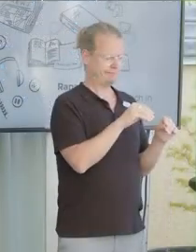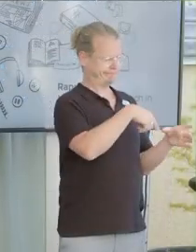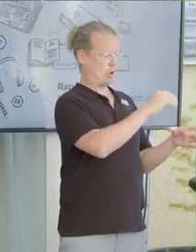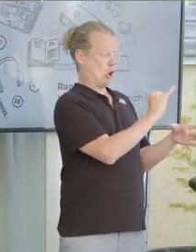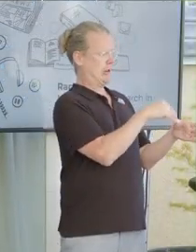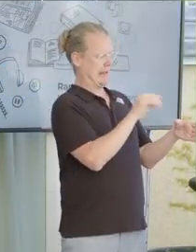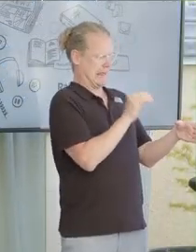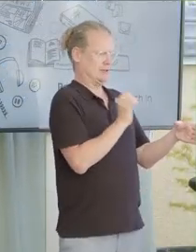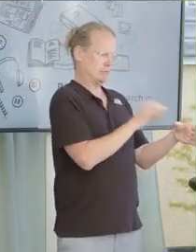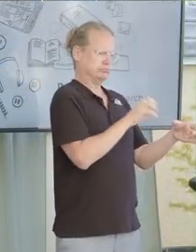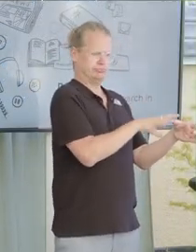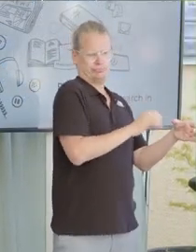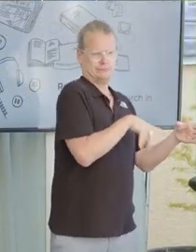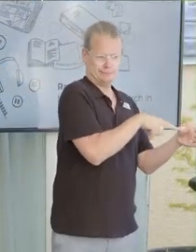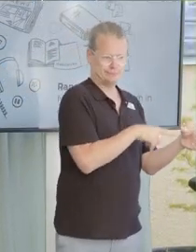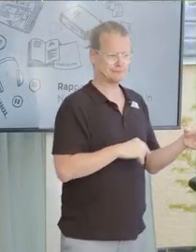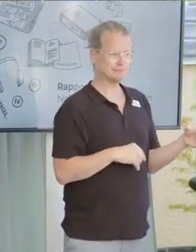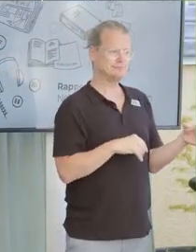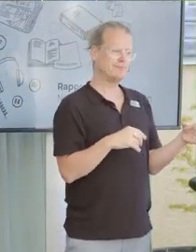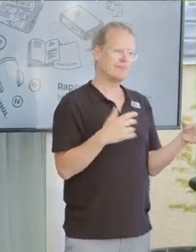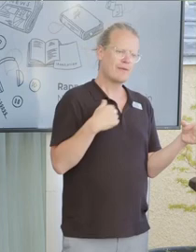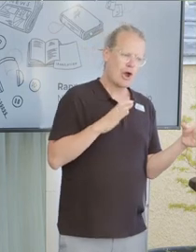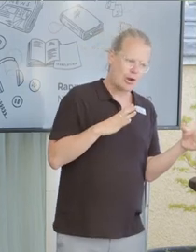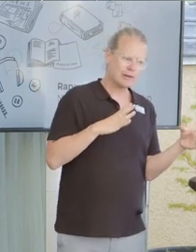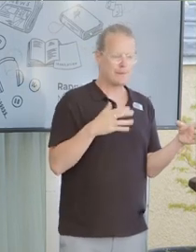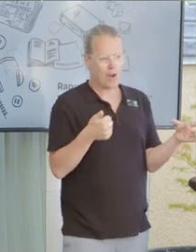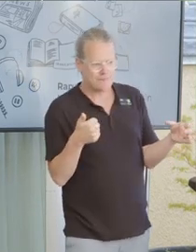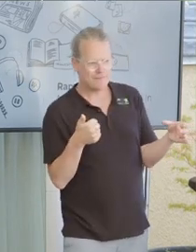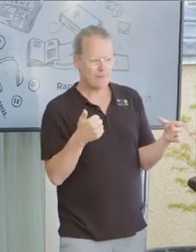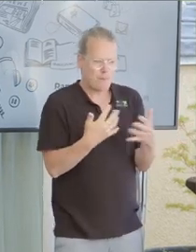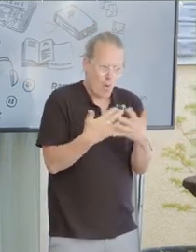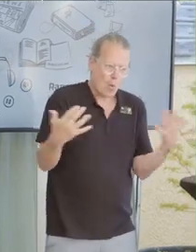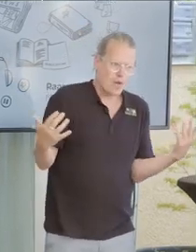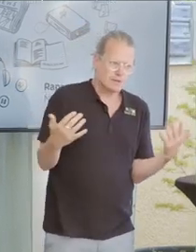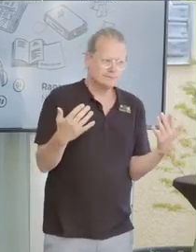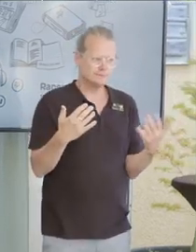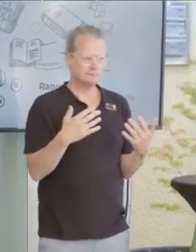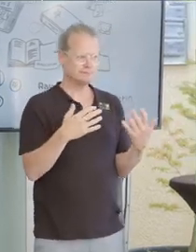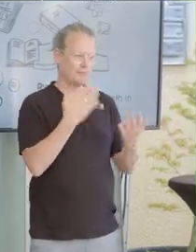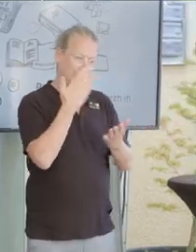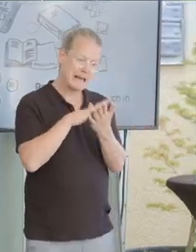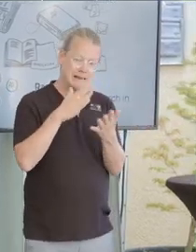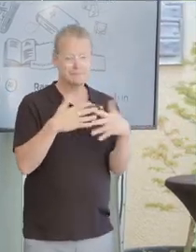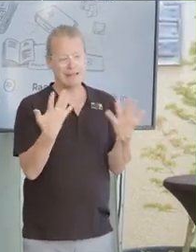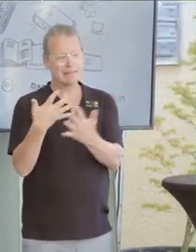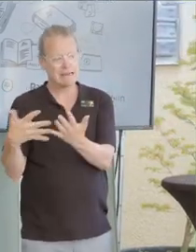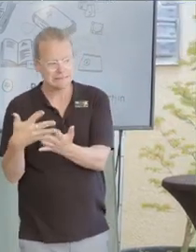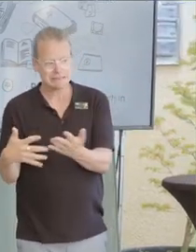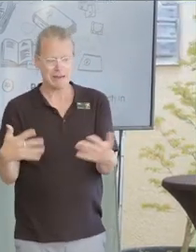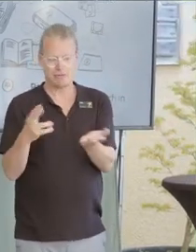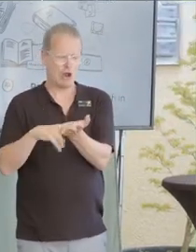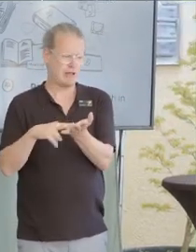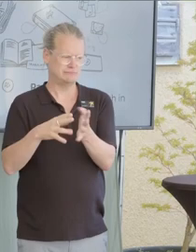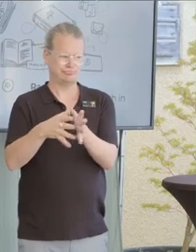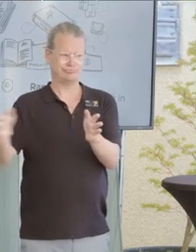så fort man behöver väldigt stora mängder information, data, bilder, text, vad det nu kan vara för någonting, så kommer ju juridiska